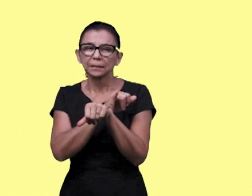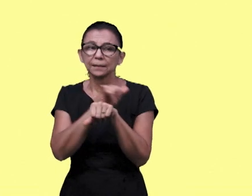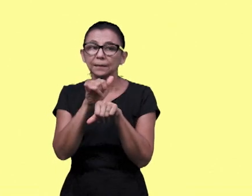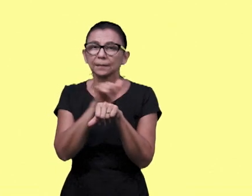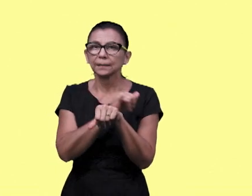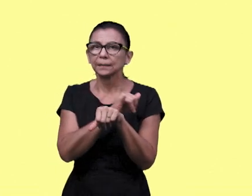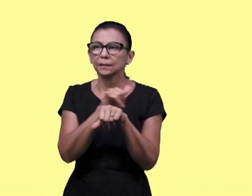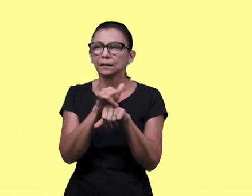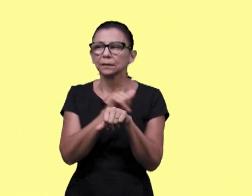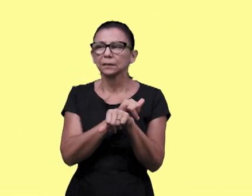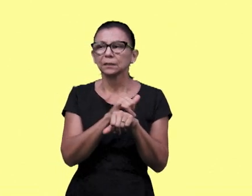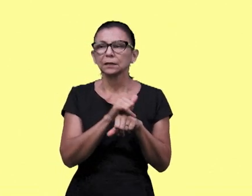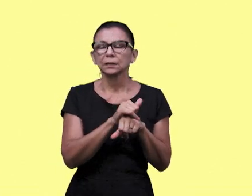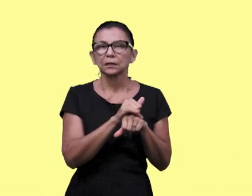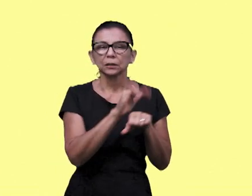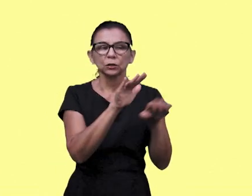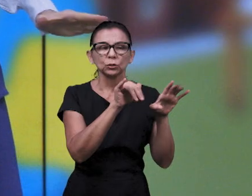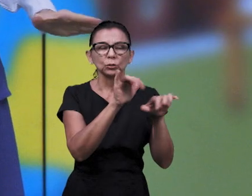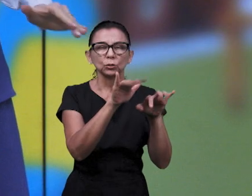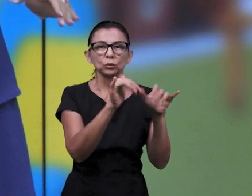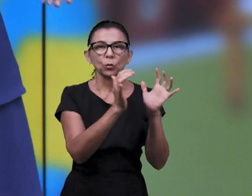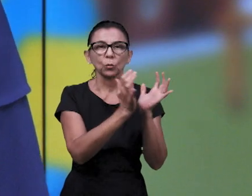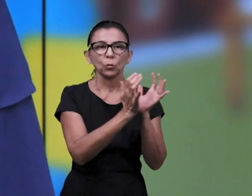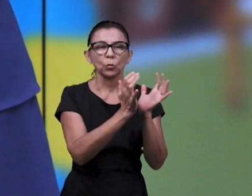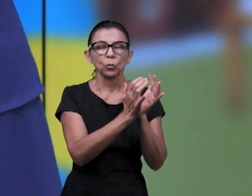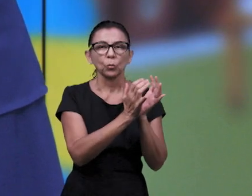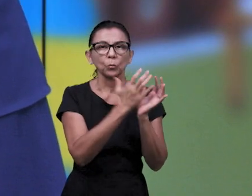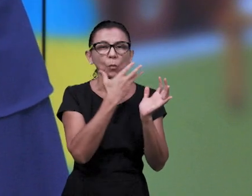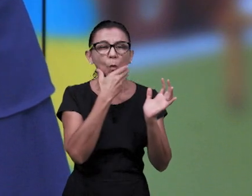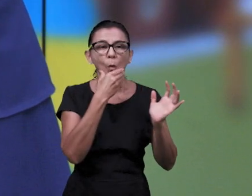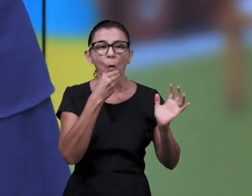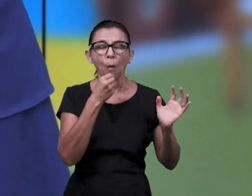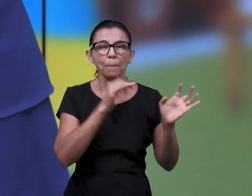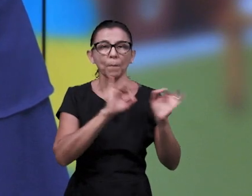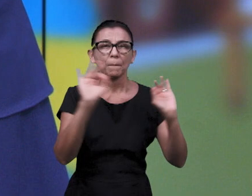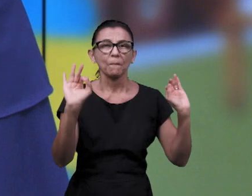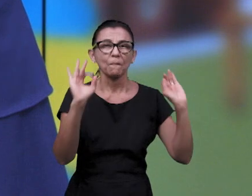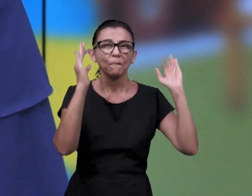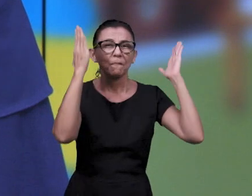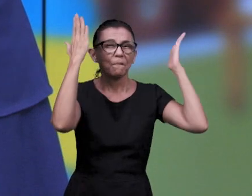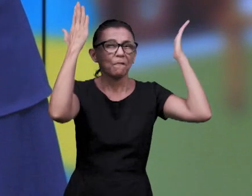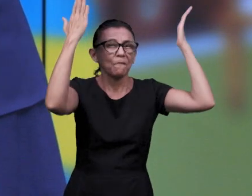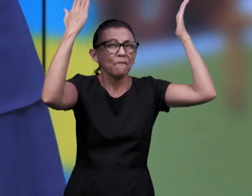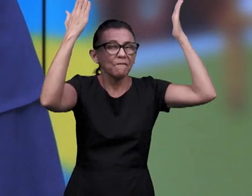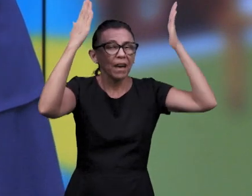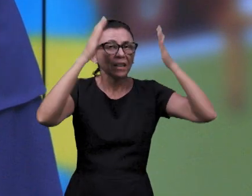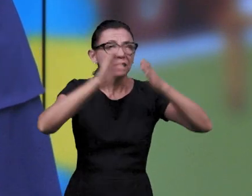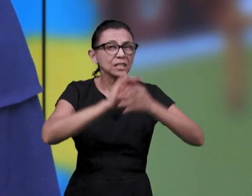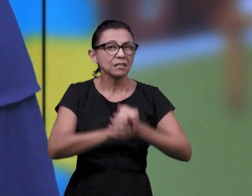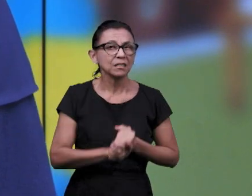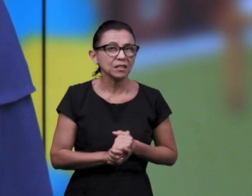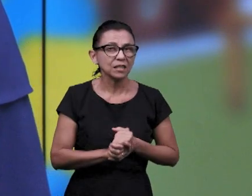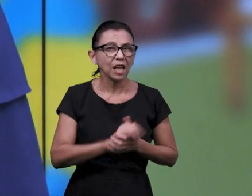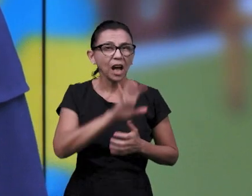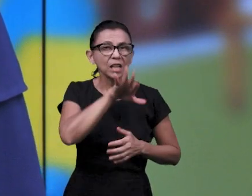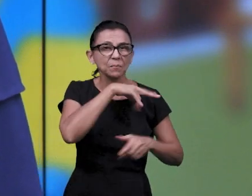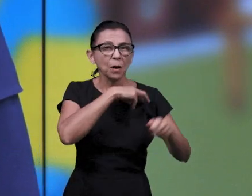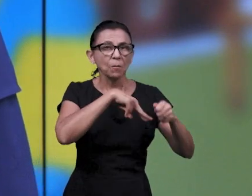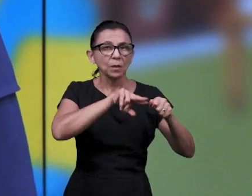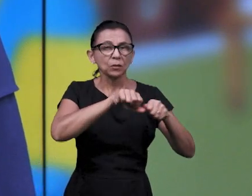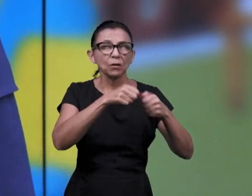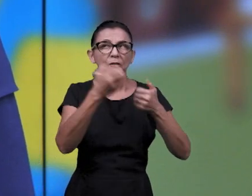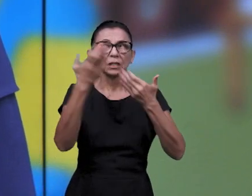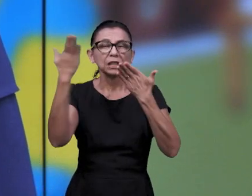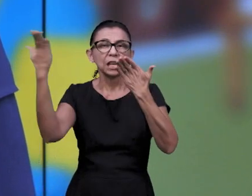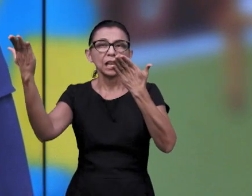d'hommes, a fait une grande fête, a offert des sacrifices à Dieu, et lui-même, il